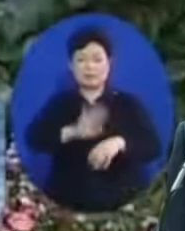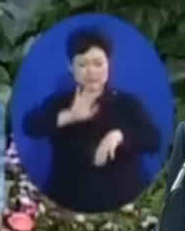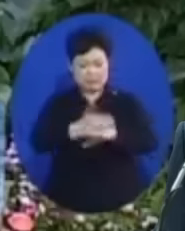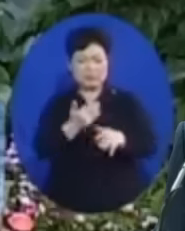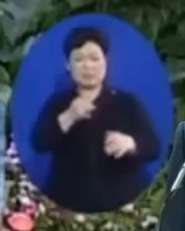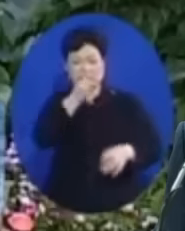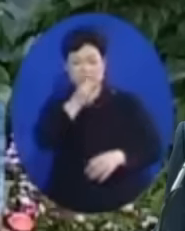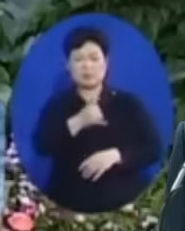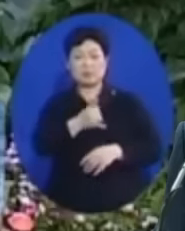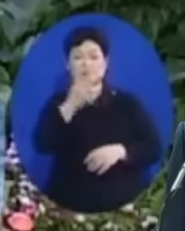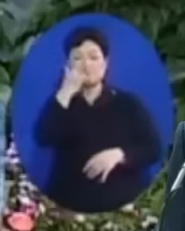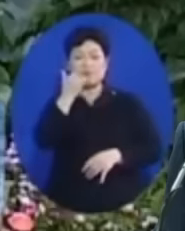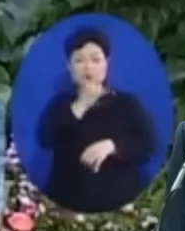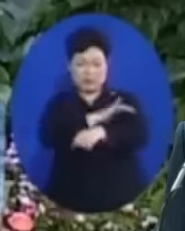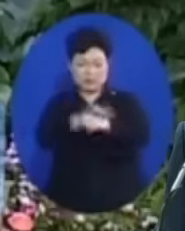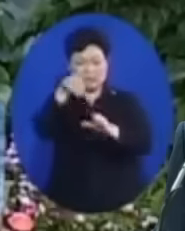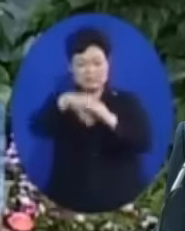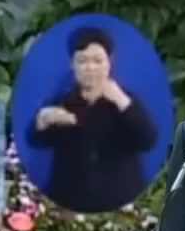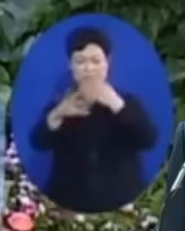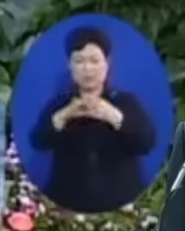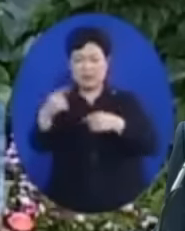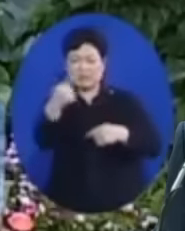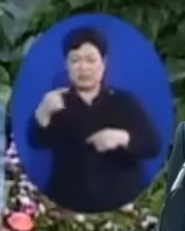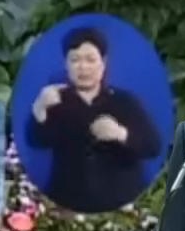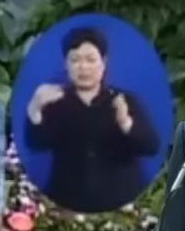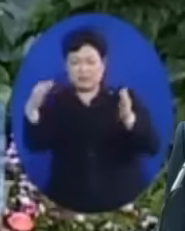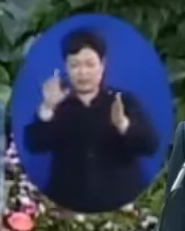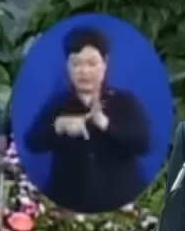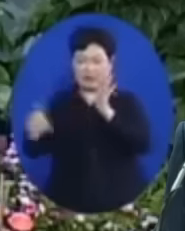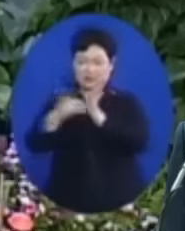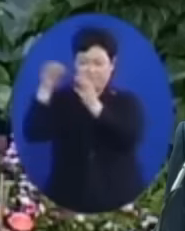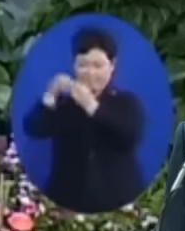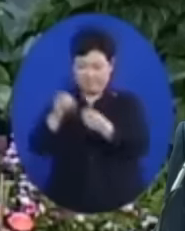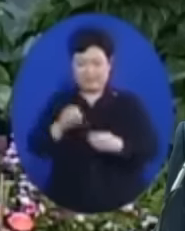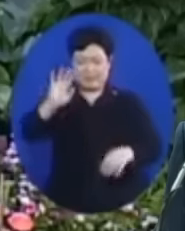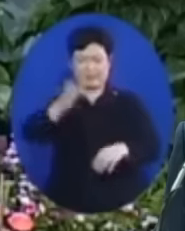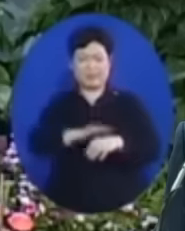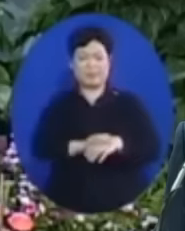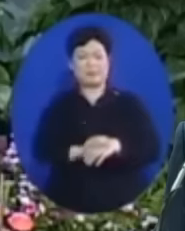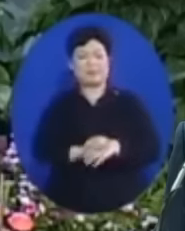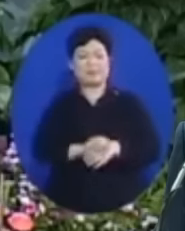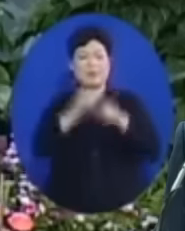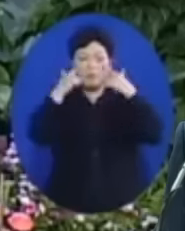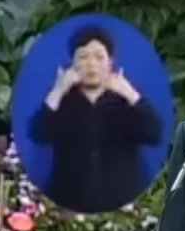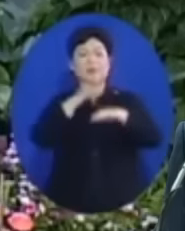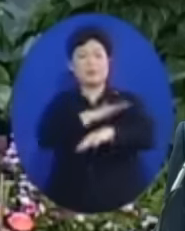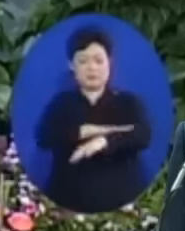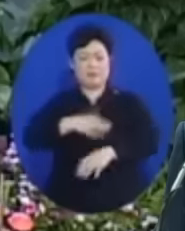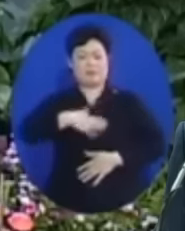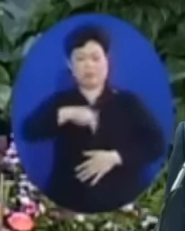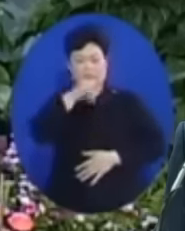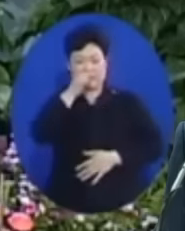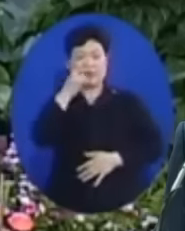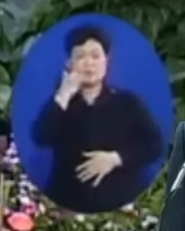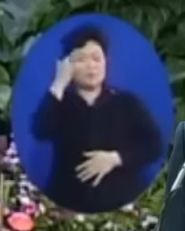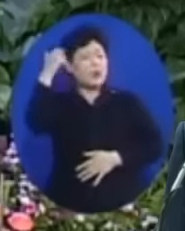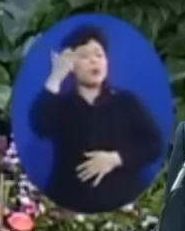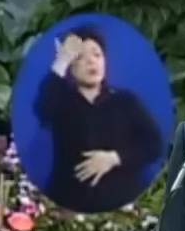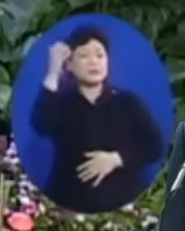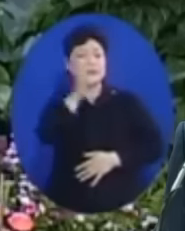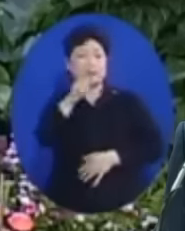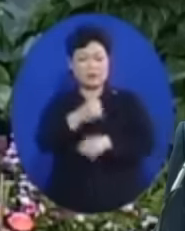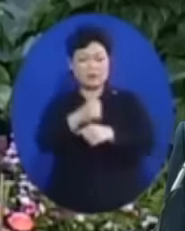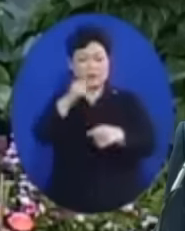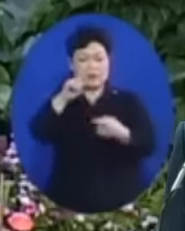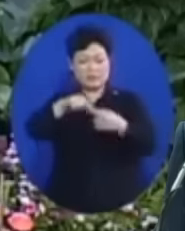것입니다. 이러한 통계를 보면 부모가 심는 대로 자식에 대해서 거둔다는 것을 분명히 알 수 있습니다. 부모가 영적으로 어떠한